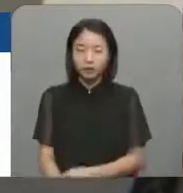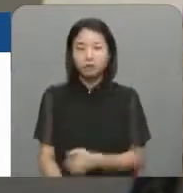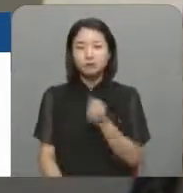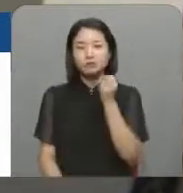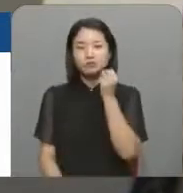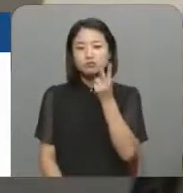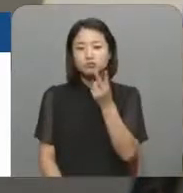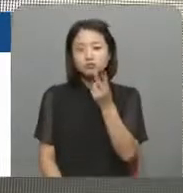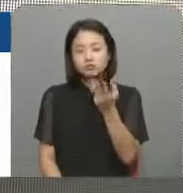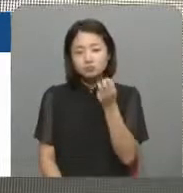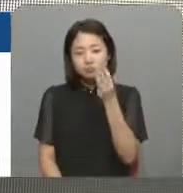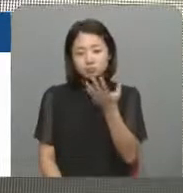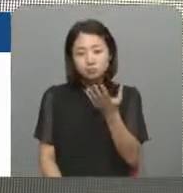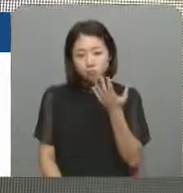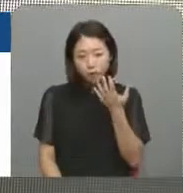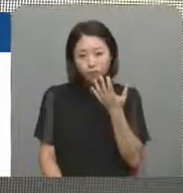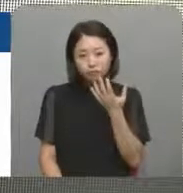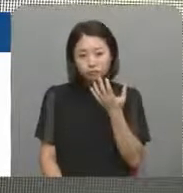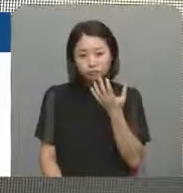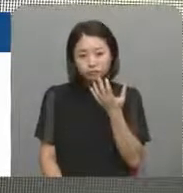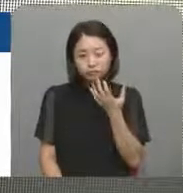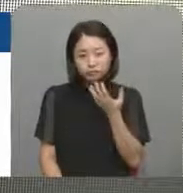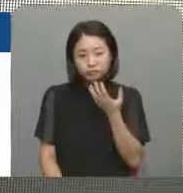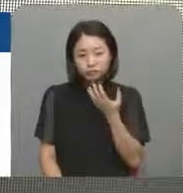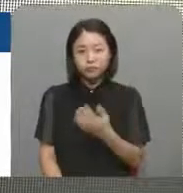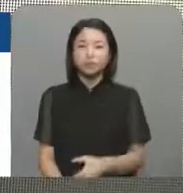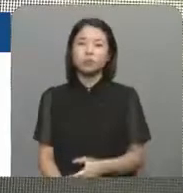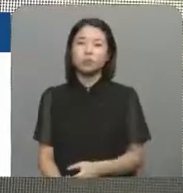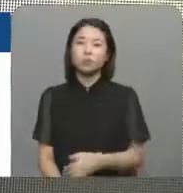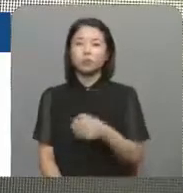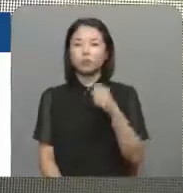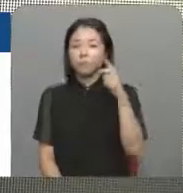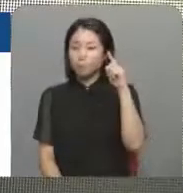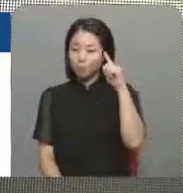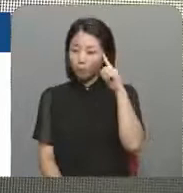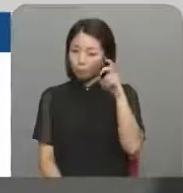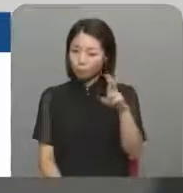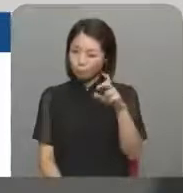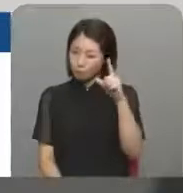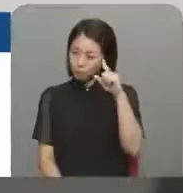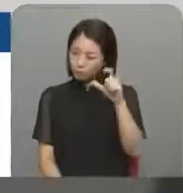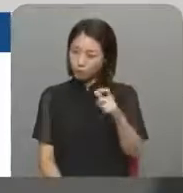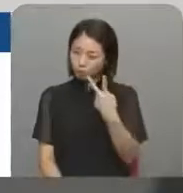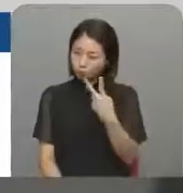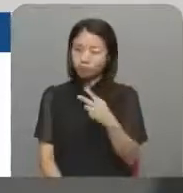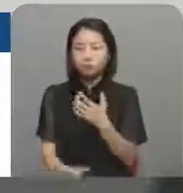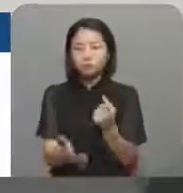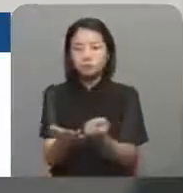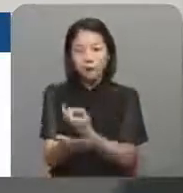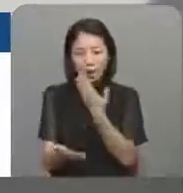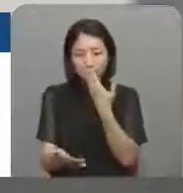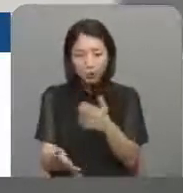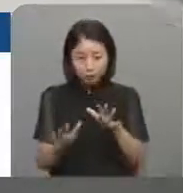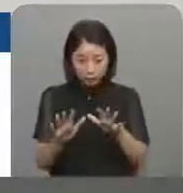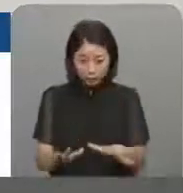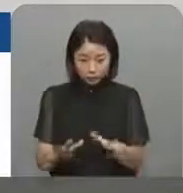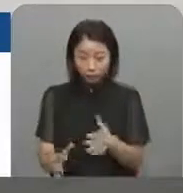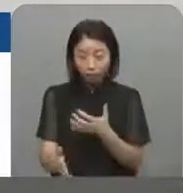불과 한 두세 달 전만 해도 어렵긴 어려워도 그래도 한 두 개 정도는 됐는데 오늘은